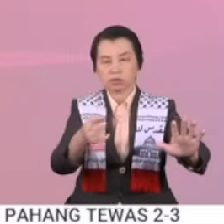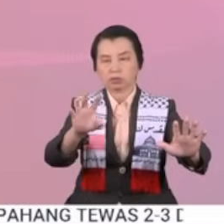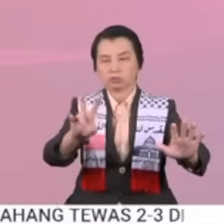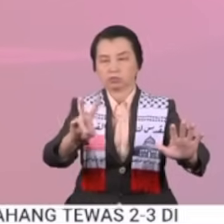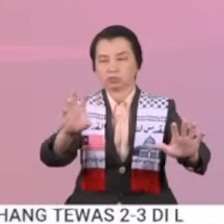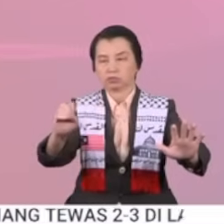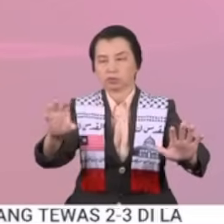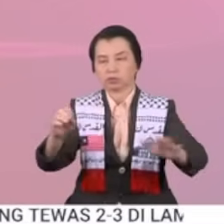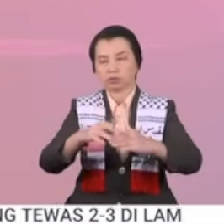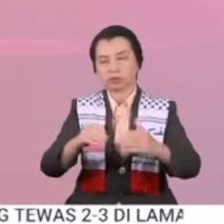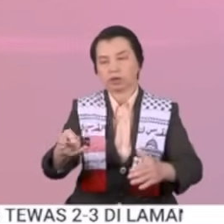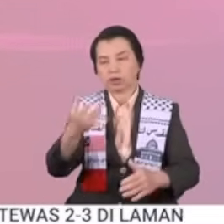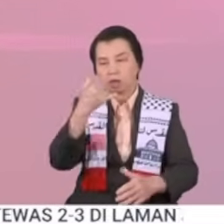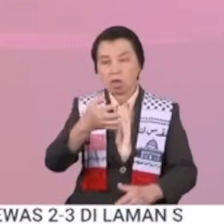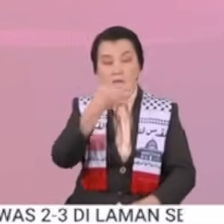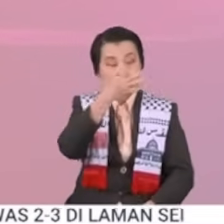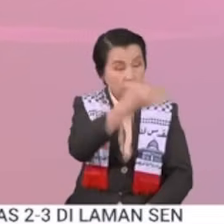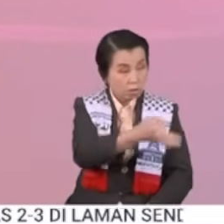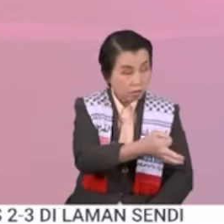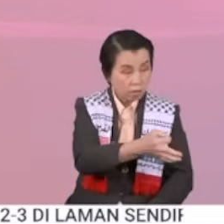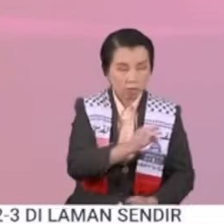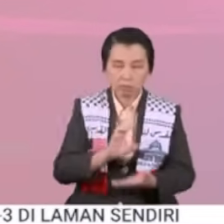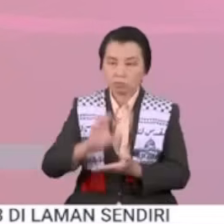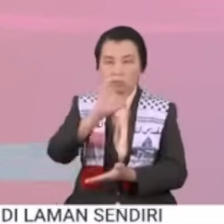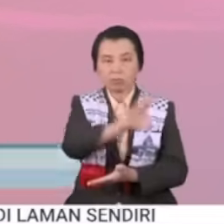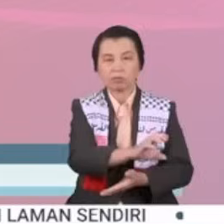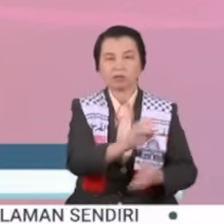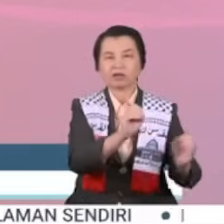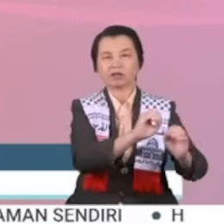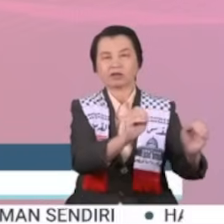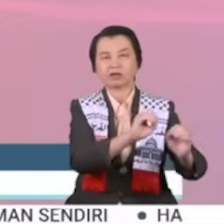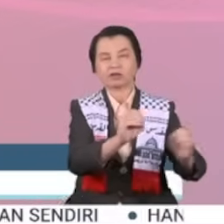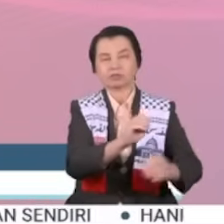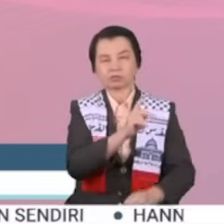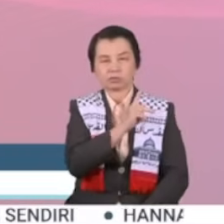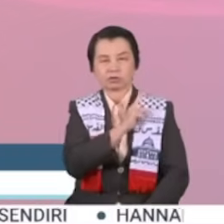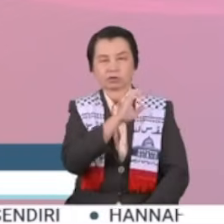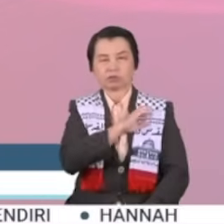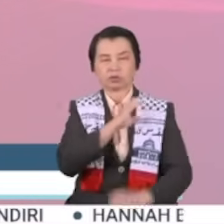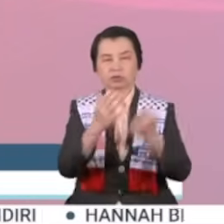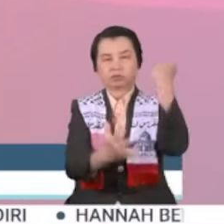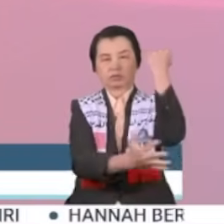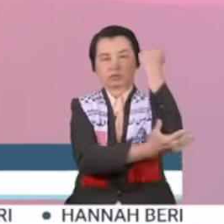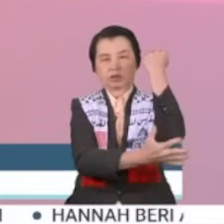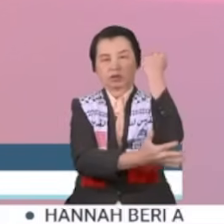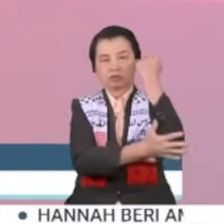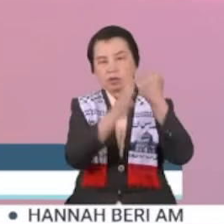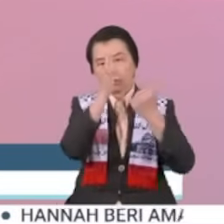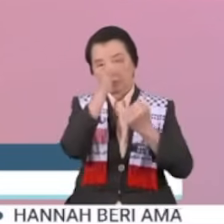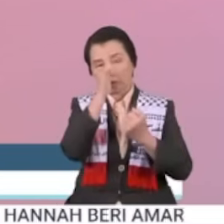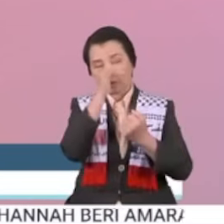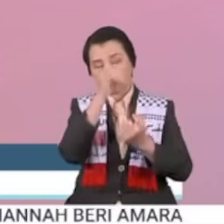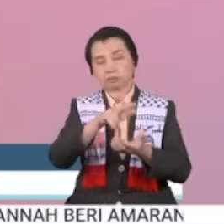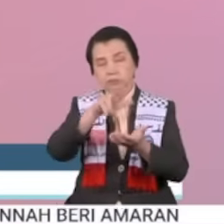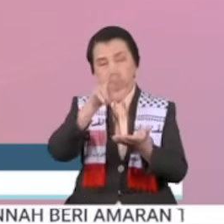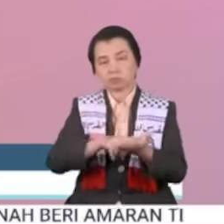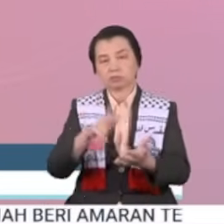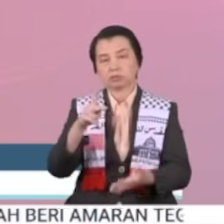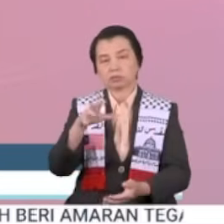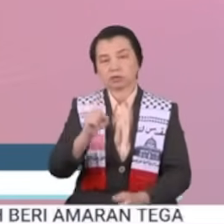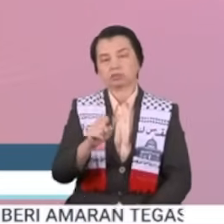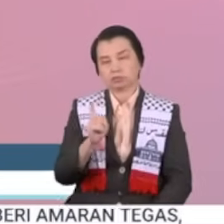r85,700 akibat terpedaya SK pelaburan tidak wujud ketua polis daerah Jassin DSP Ahmad Jamil Razi mengesahkan